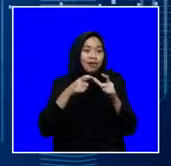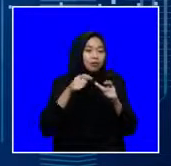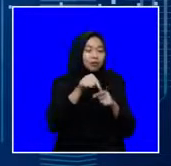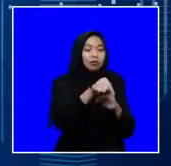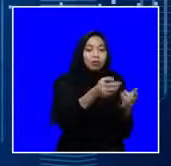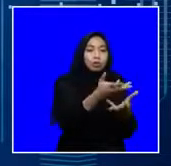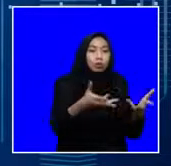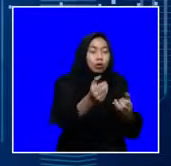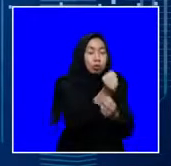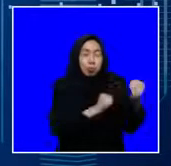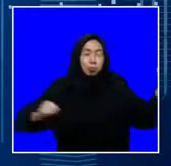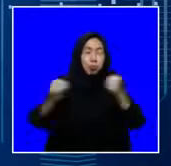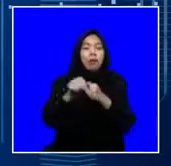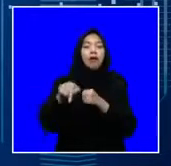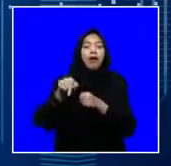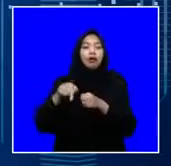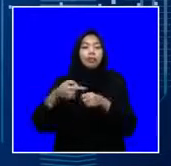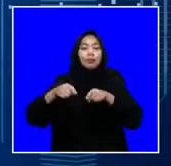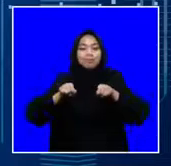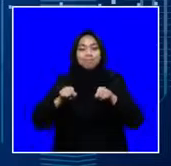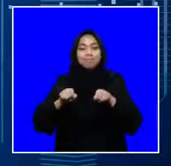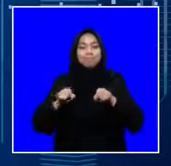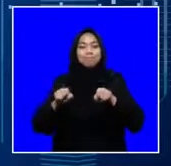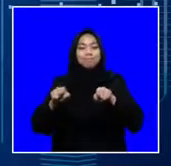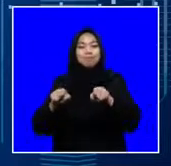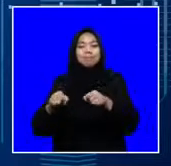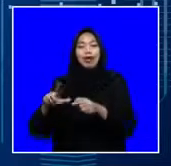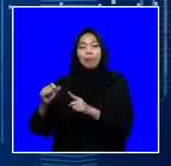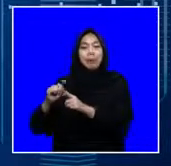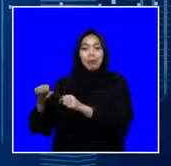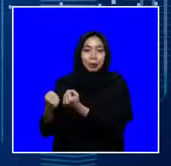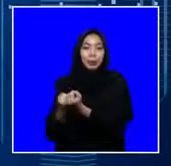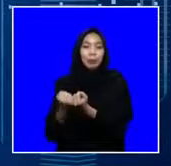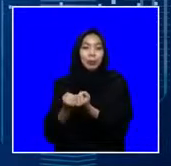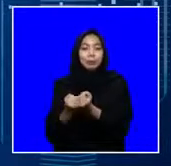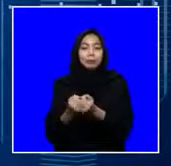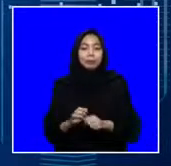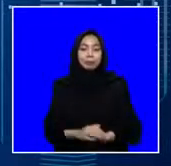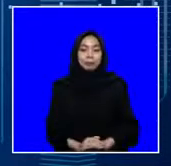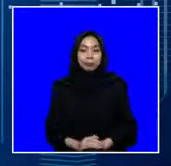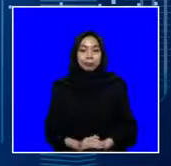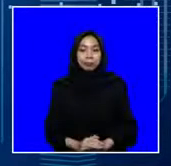transformasi penggunaan dana LPDP ini. Ikut.